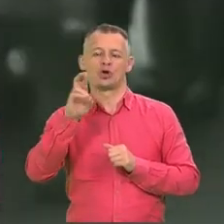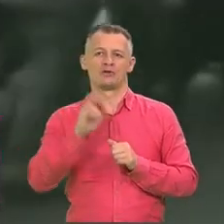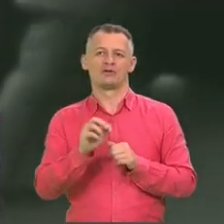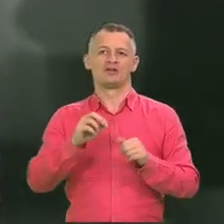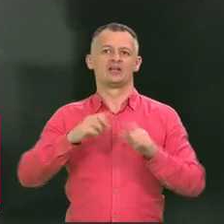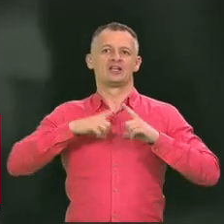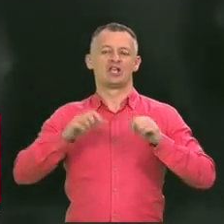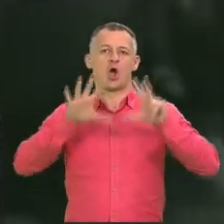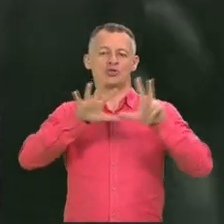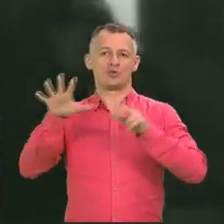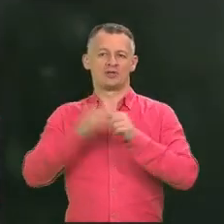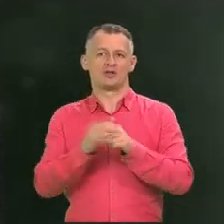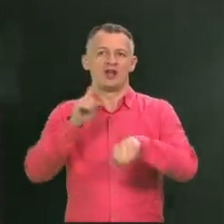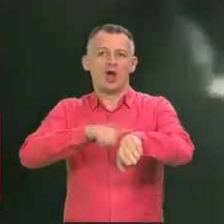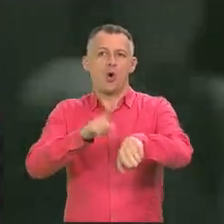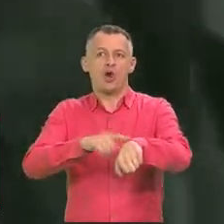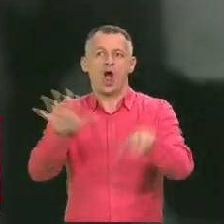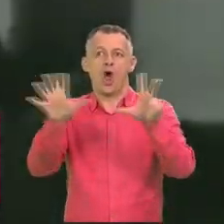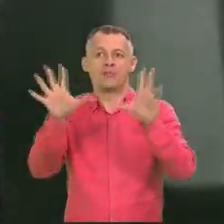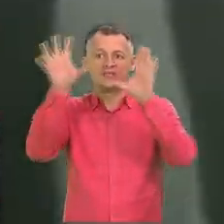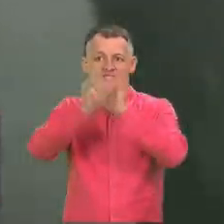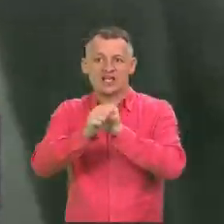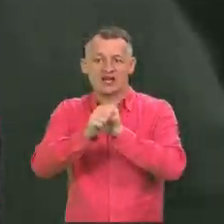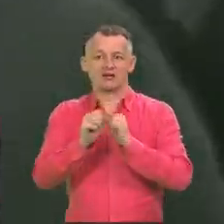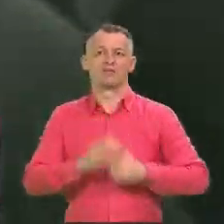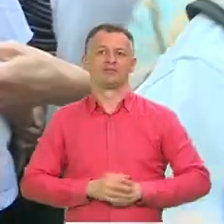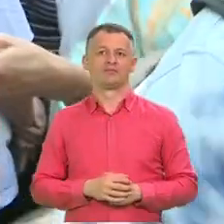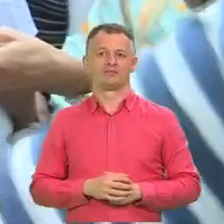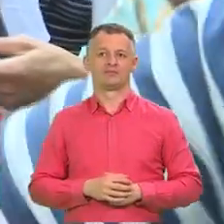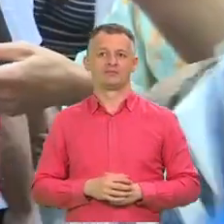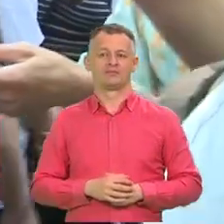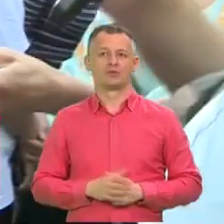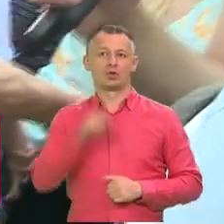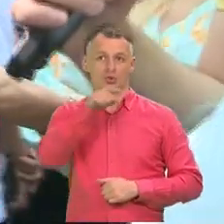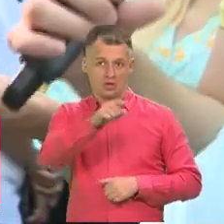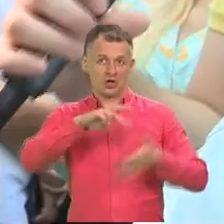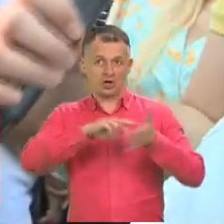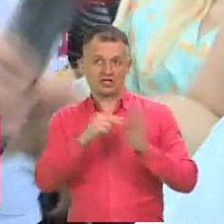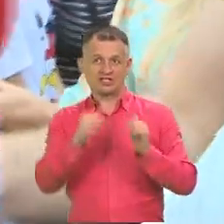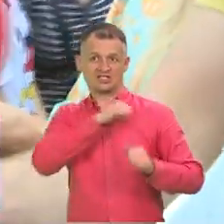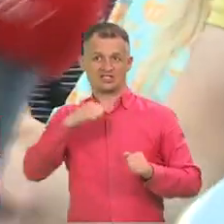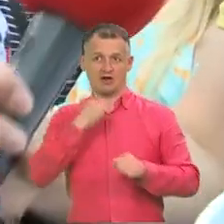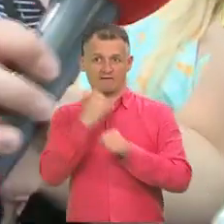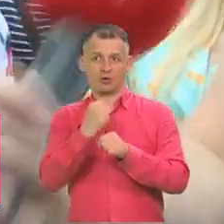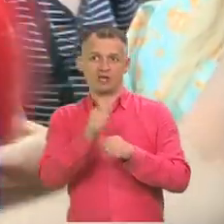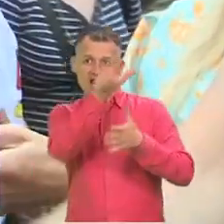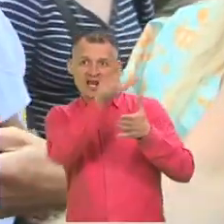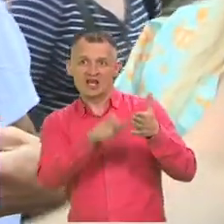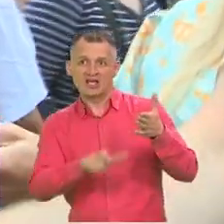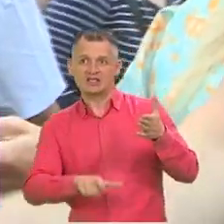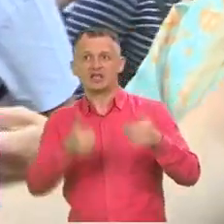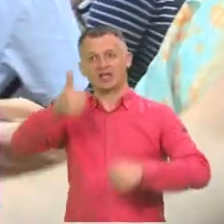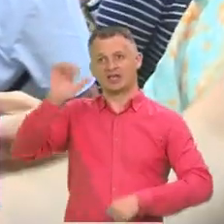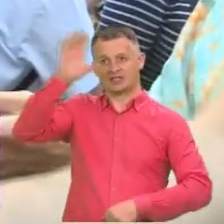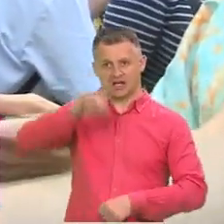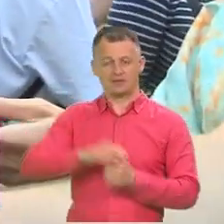miercuri, ora 8, iar adunarea părinților a început acum 12 ore. V-ați organizat singuri, v-ați făcut listele singuri, dar seara de la ce oră? Da, seara